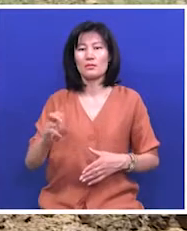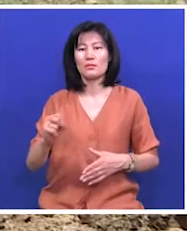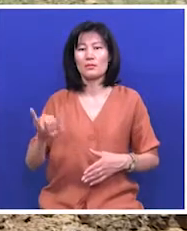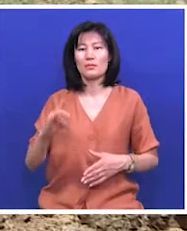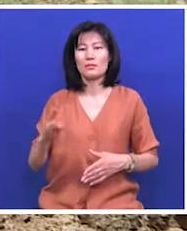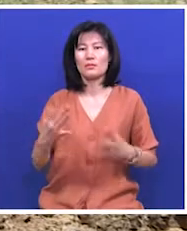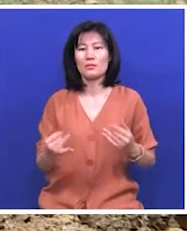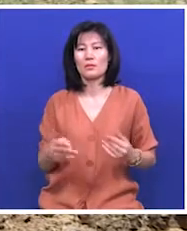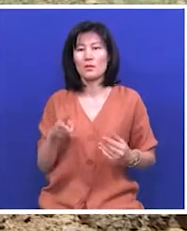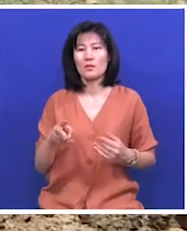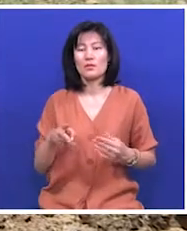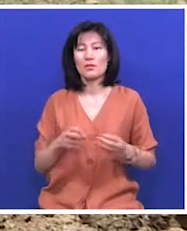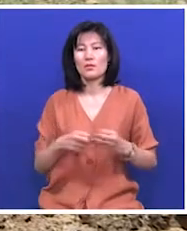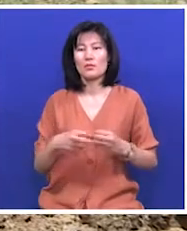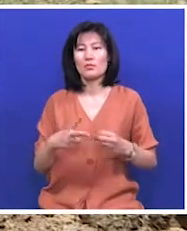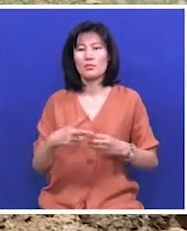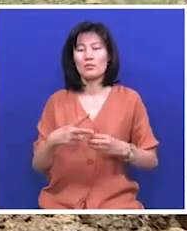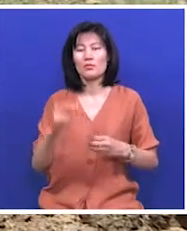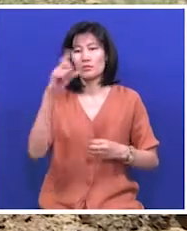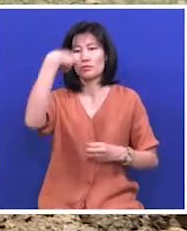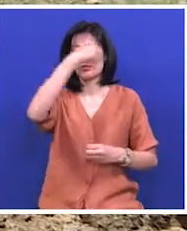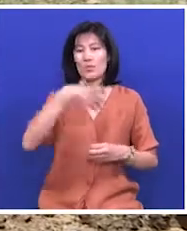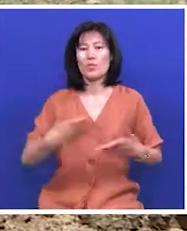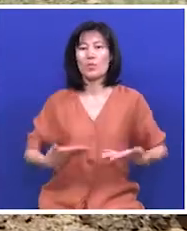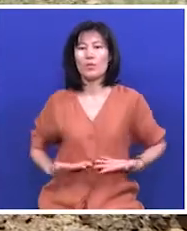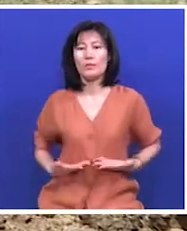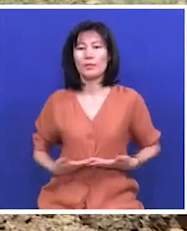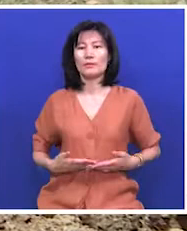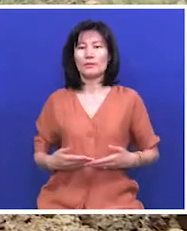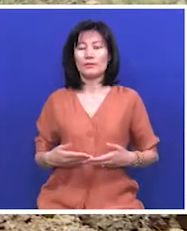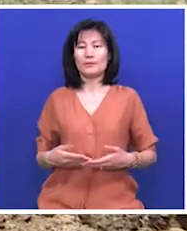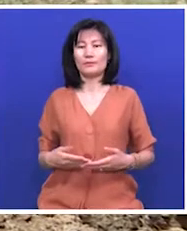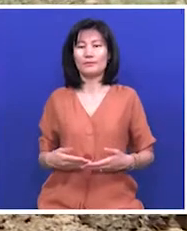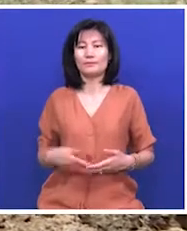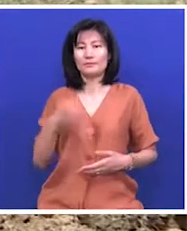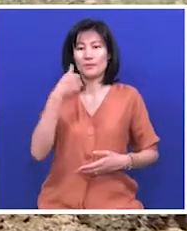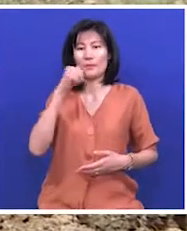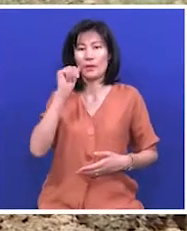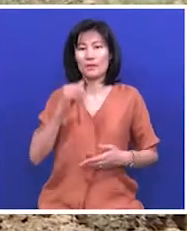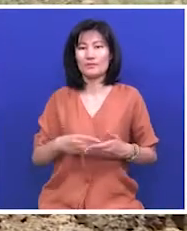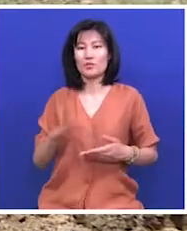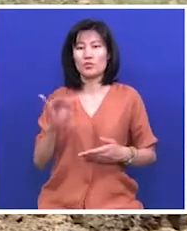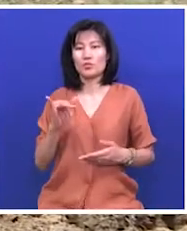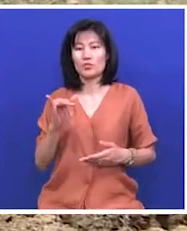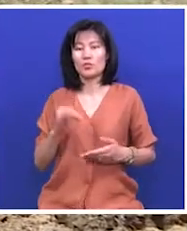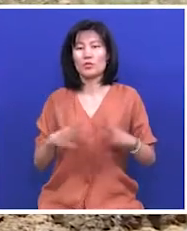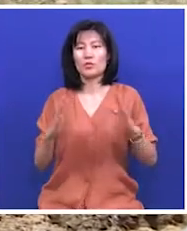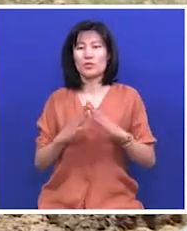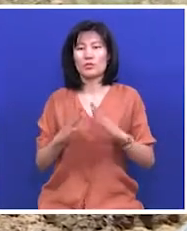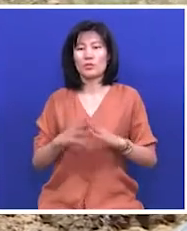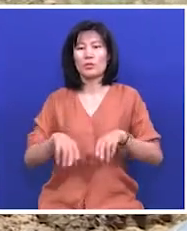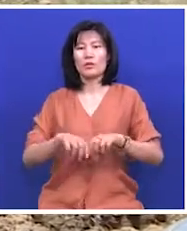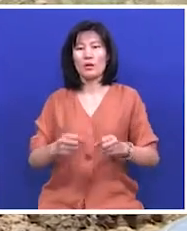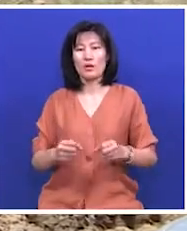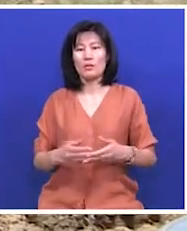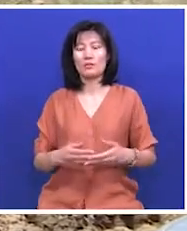серғазы байған мен осы жерден 2013 жылы бері тұрамын мына кеше су басып